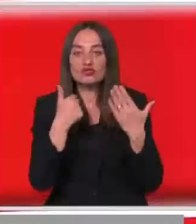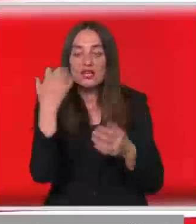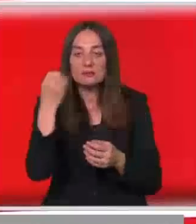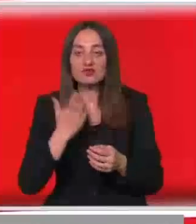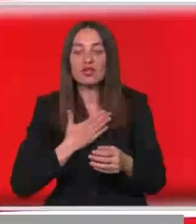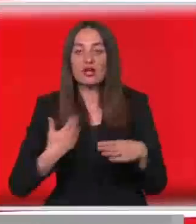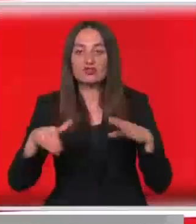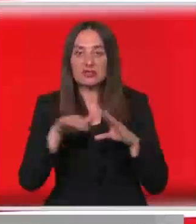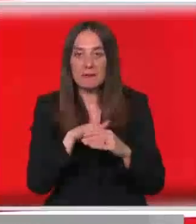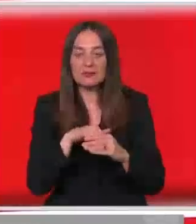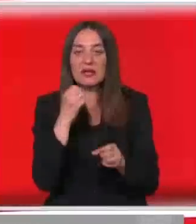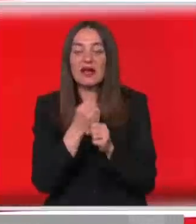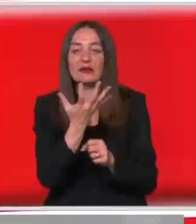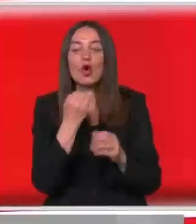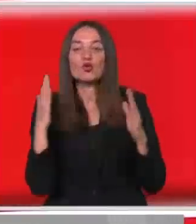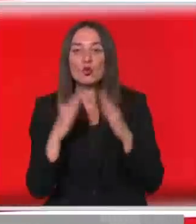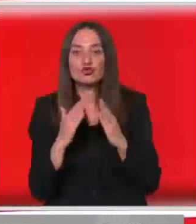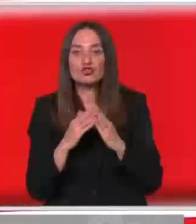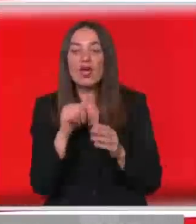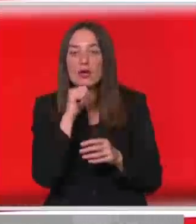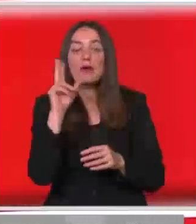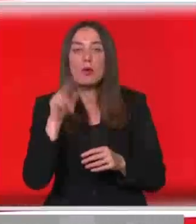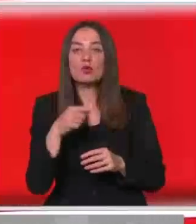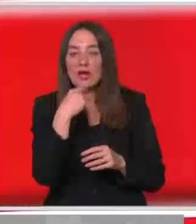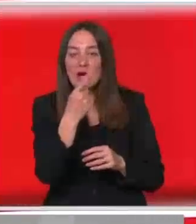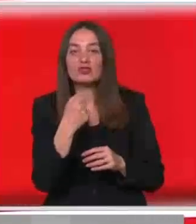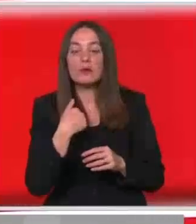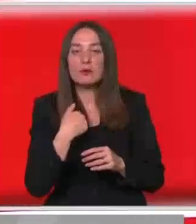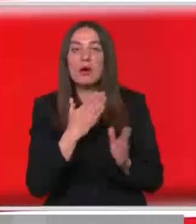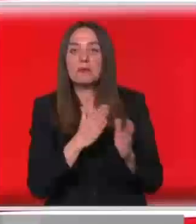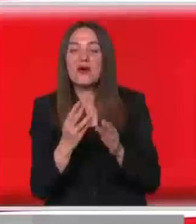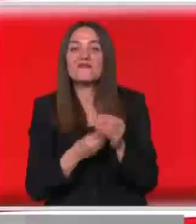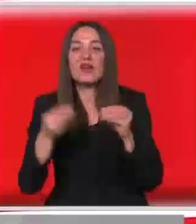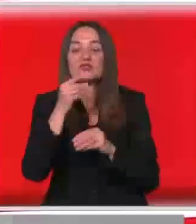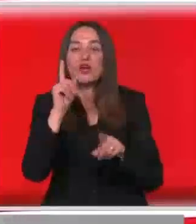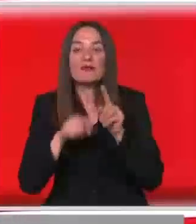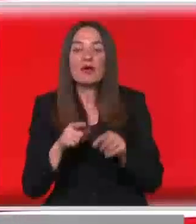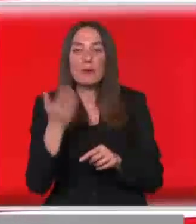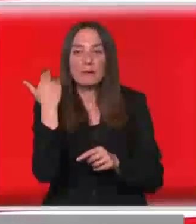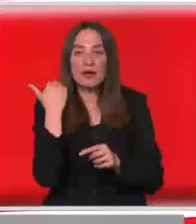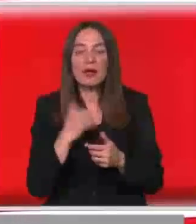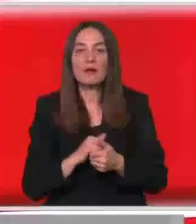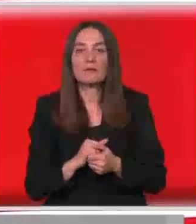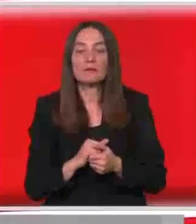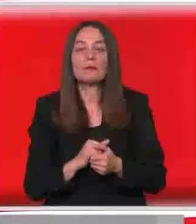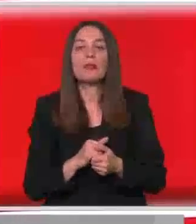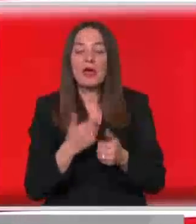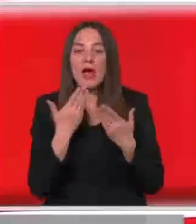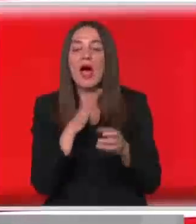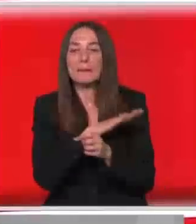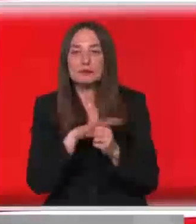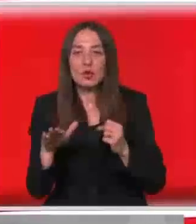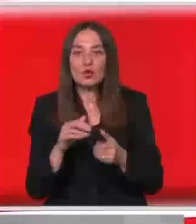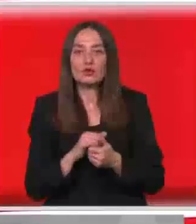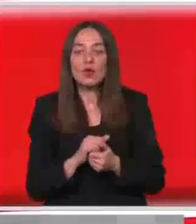naših zaposlenih radi od kuće i mogu da kažem da nam je produktivnost veća nego ikada. Tako da,